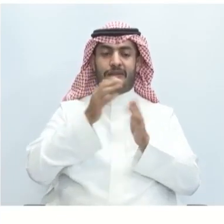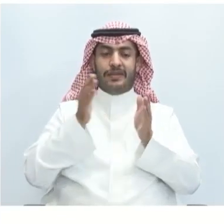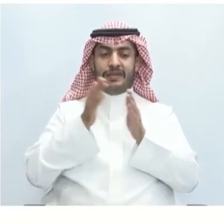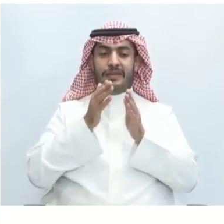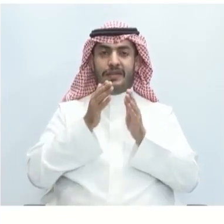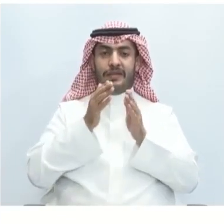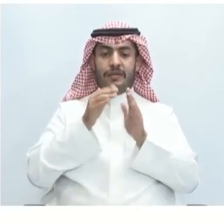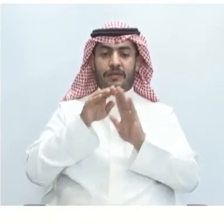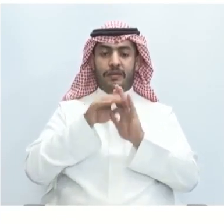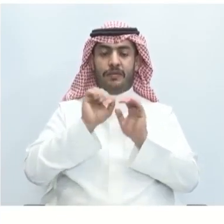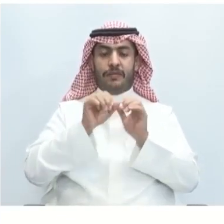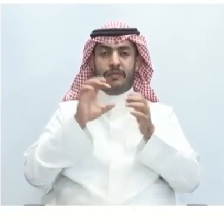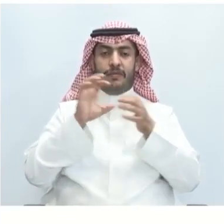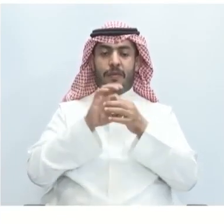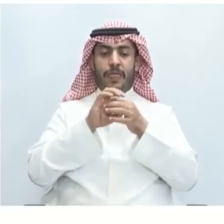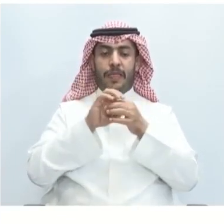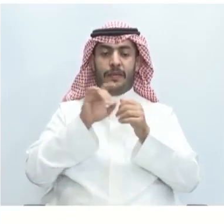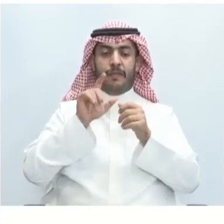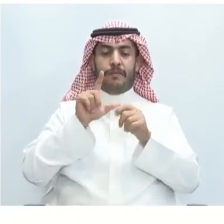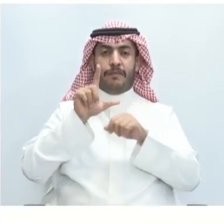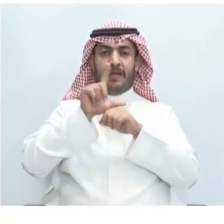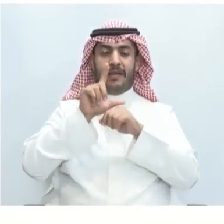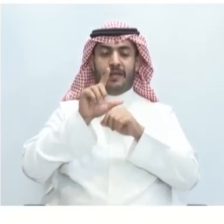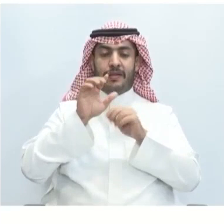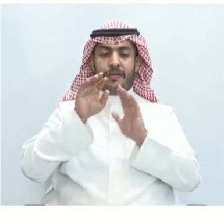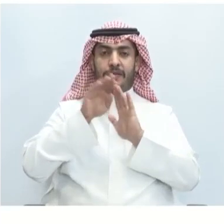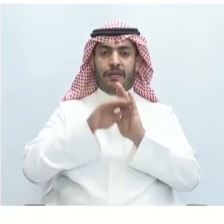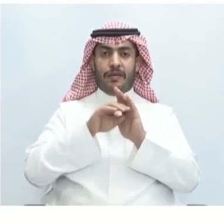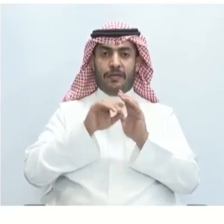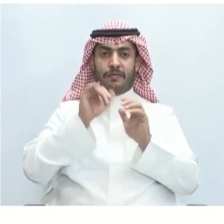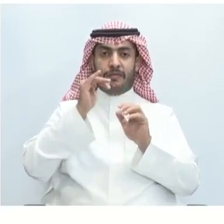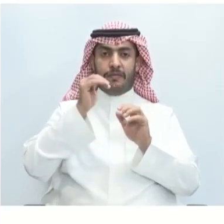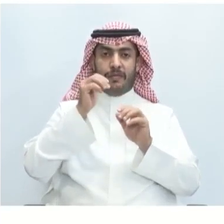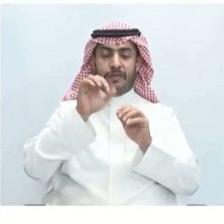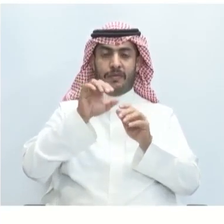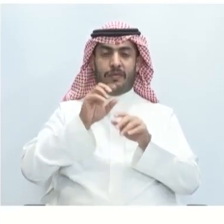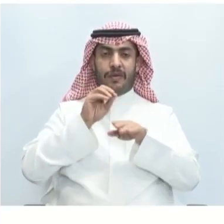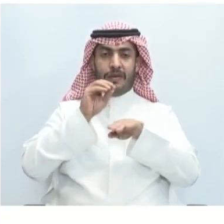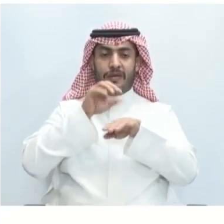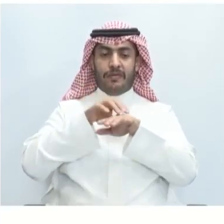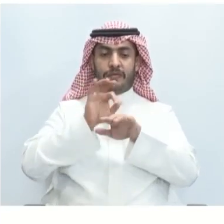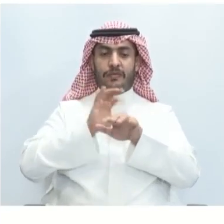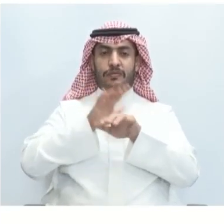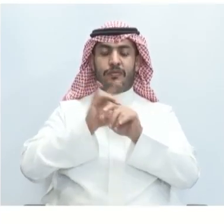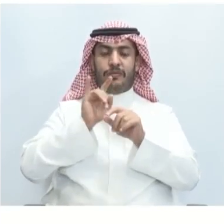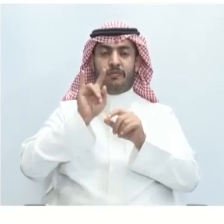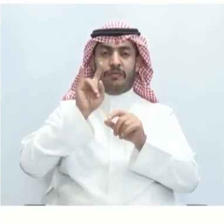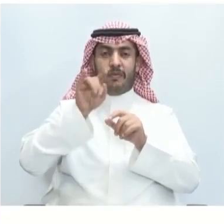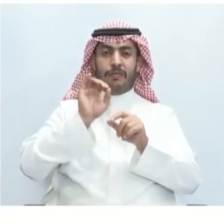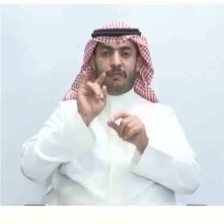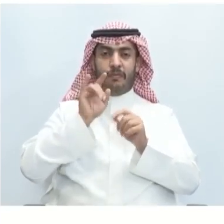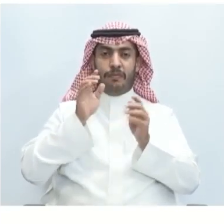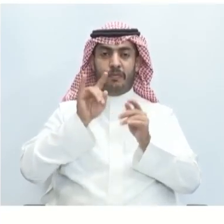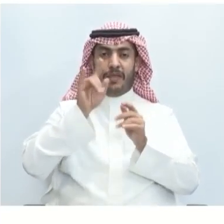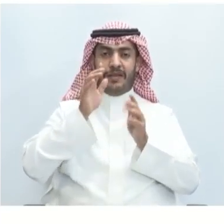حجما عبر ربطها بمطار رئيس محوري مما يعني ان نقل المسافرين والحموله مشحونه متجه من مطار